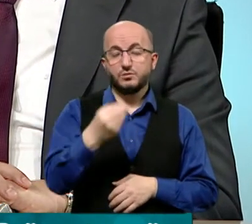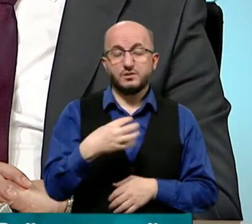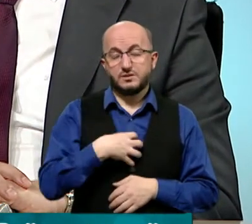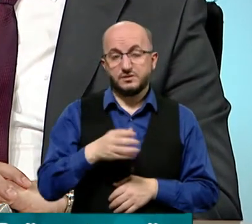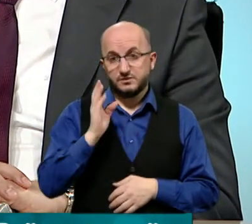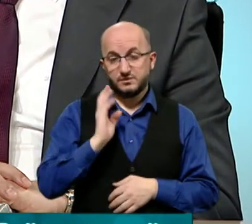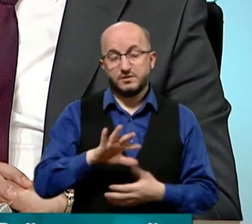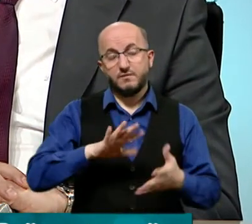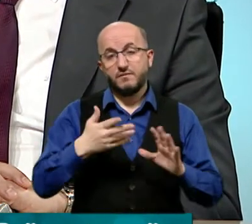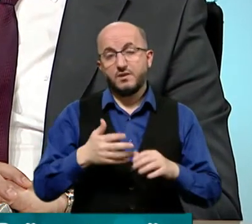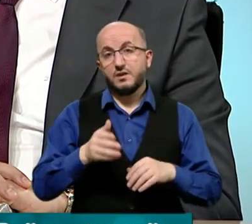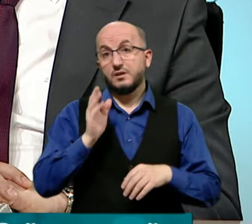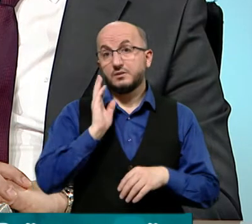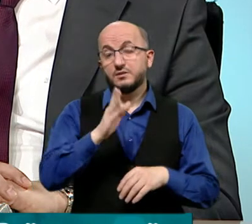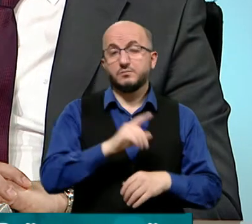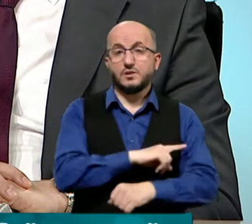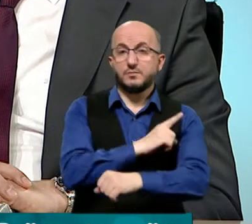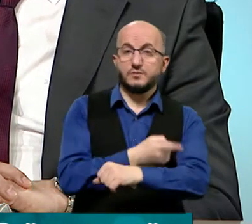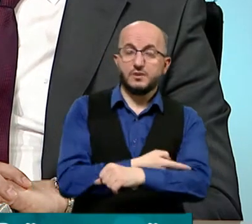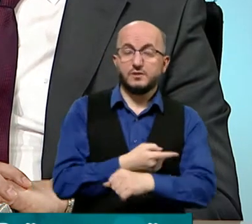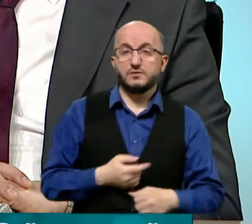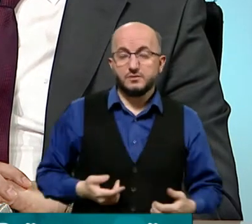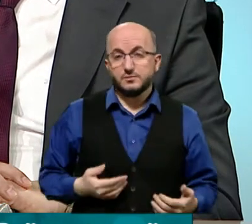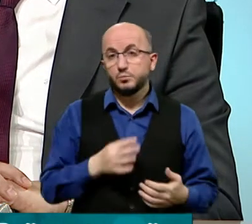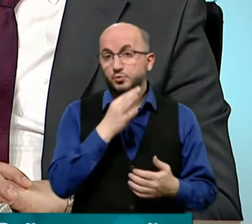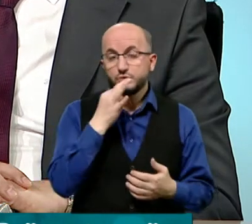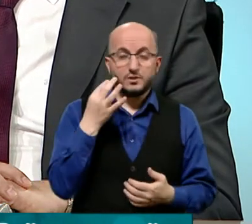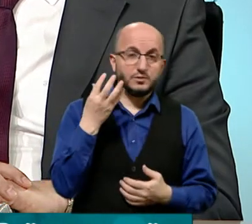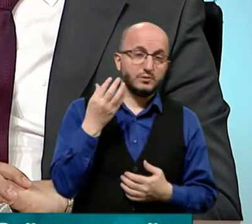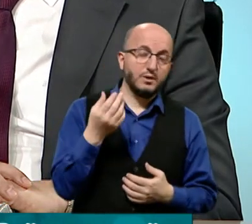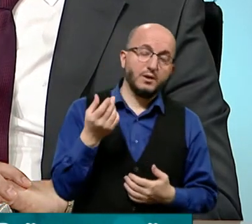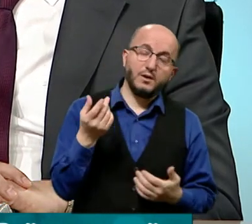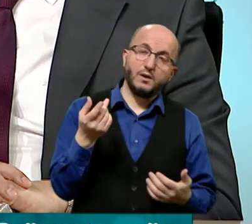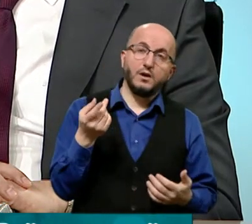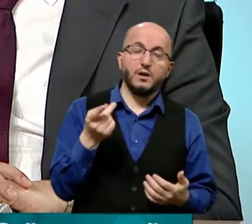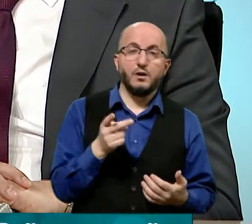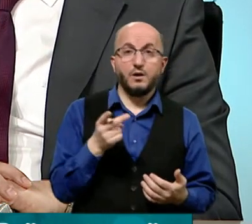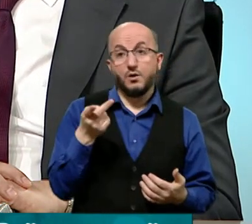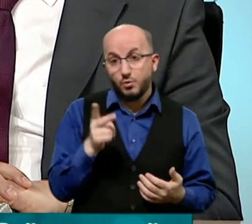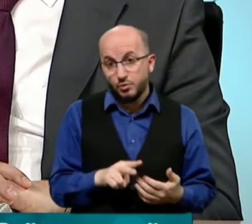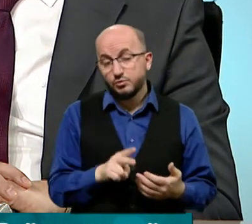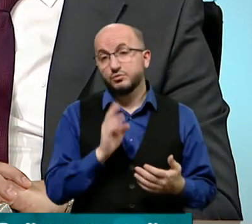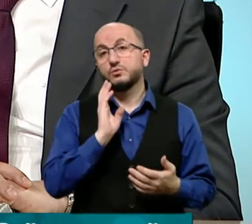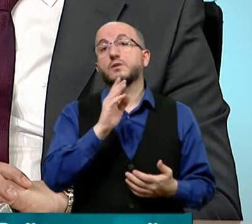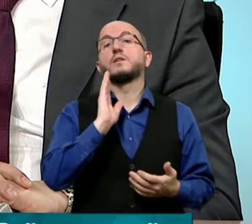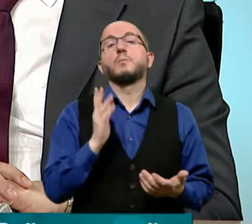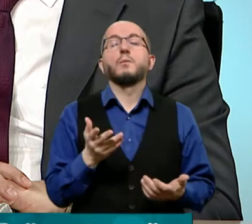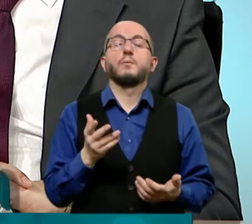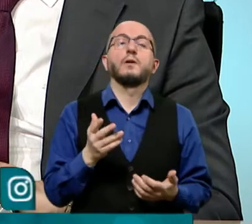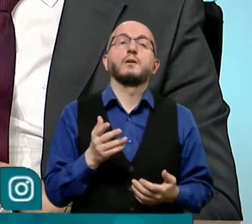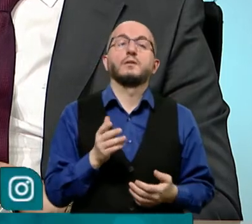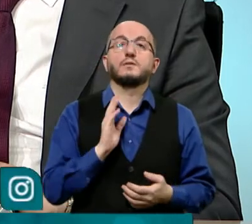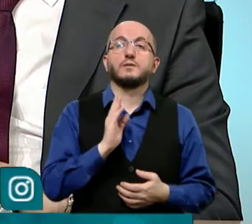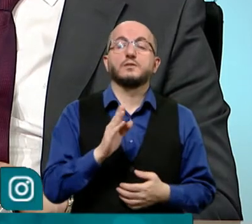gider veya gitme imkanı ki nedir? Ölümdür. Değil mi? Gidememe, kaybetmek yani gitme imkanının